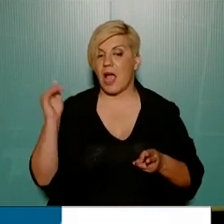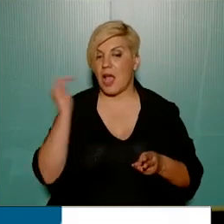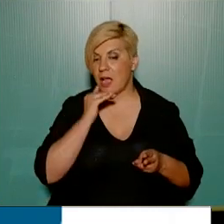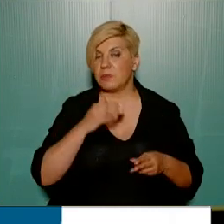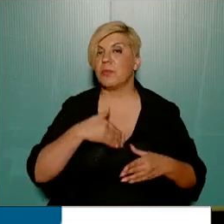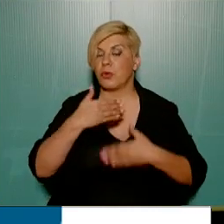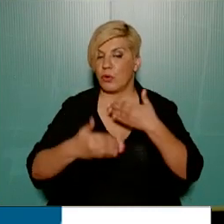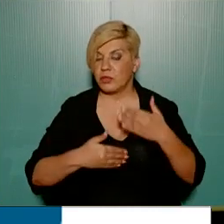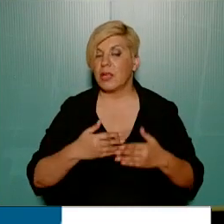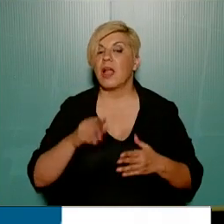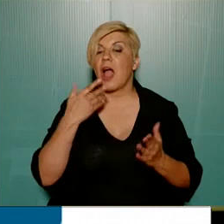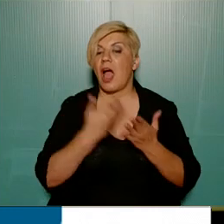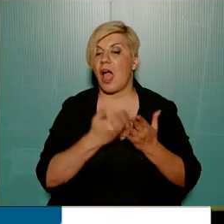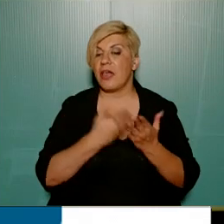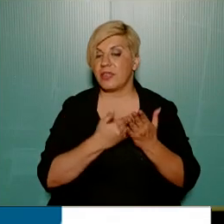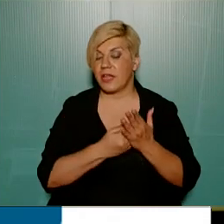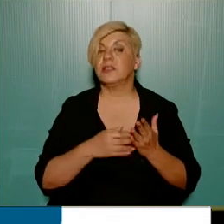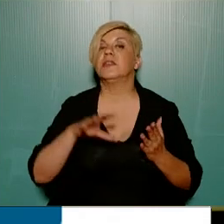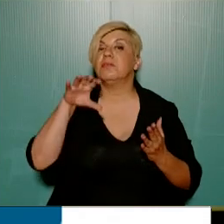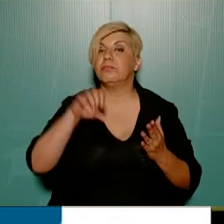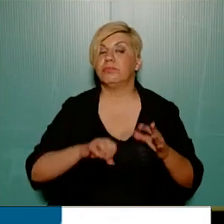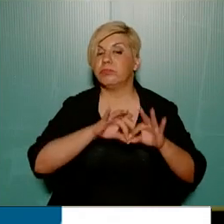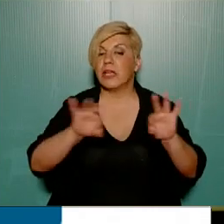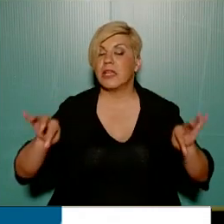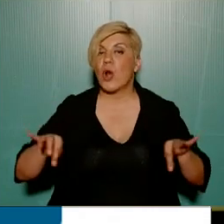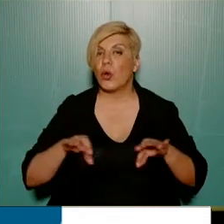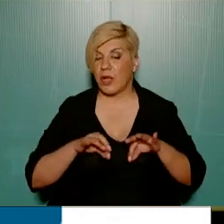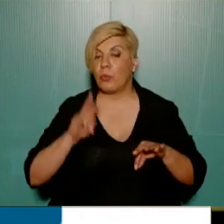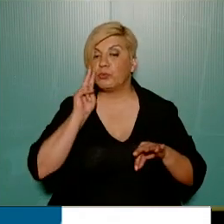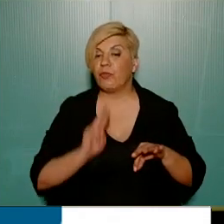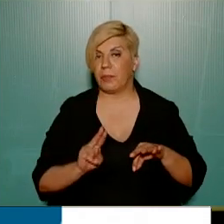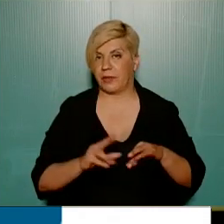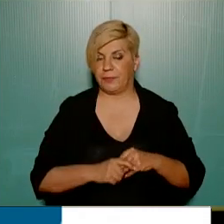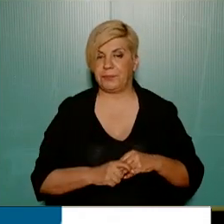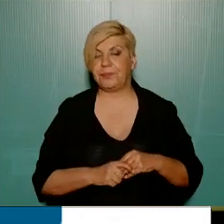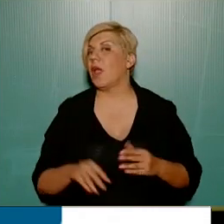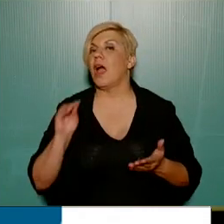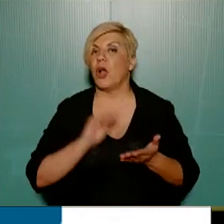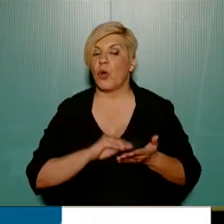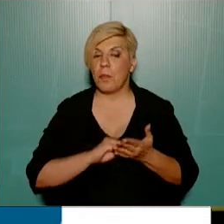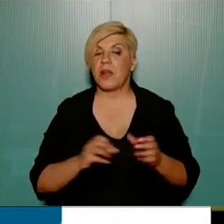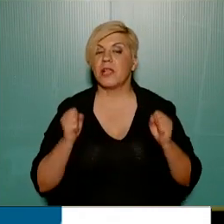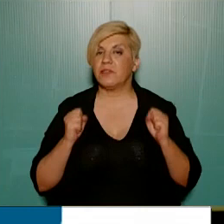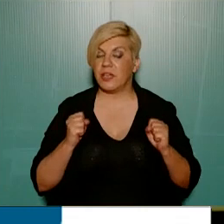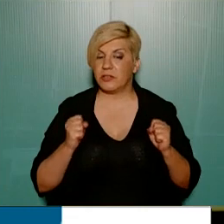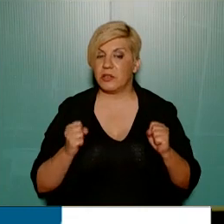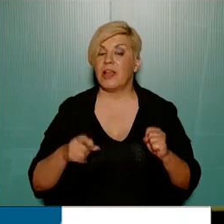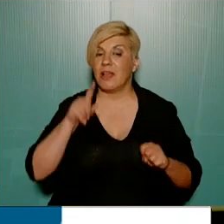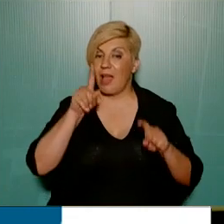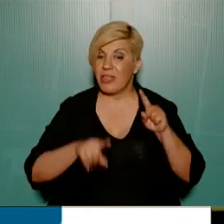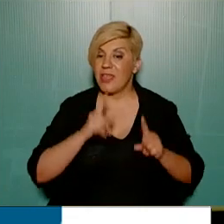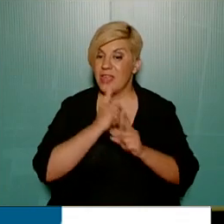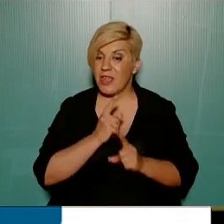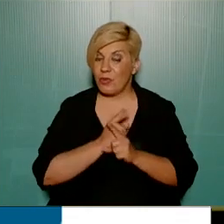να προχωρήσουν στην έκδοση άδειας κατάληψης κοινού χρήσης χώρου, όπως προβλέπεται. Επίσης, να διασφαλίσουν ότι κάθε